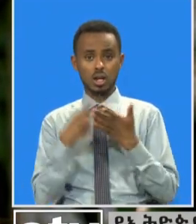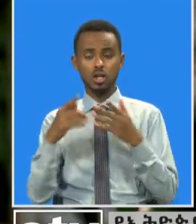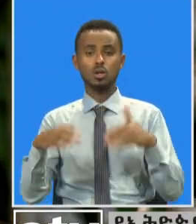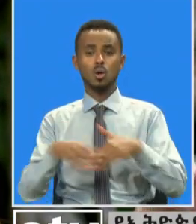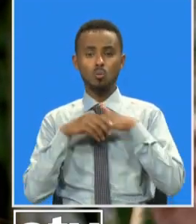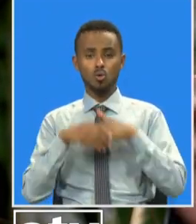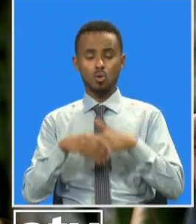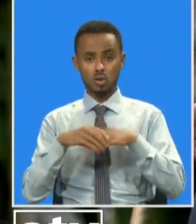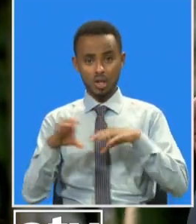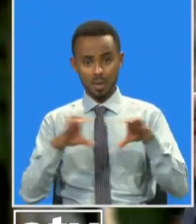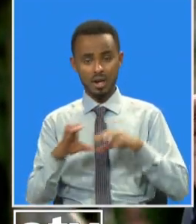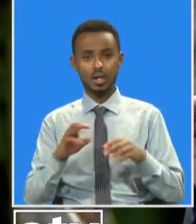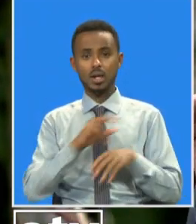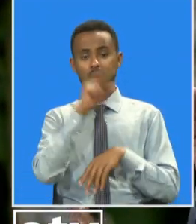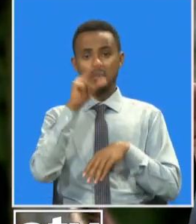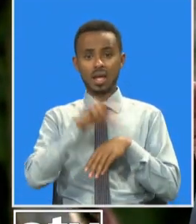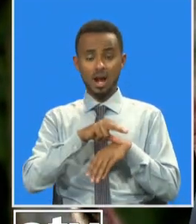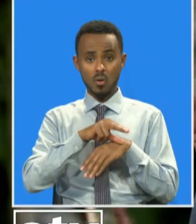ፕሮሞት ማድረግ ብሔራዊ